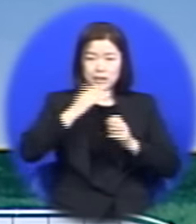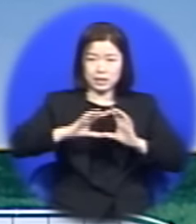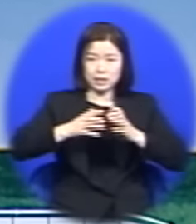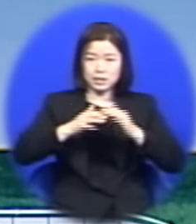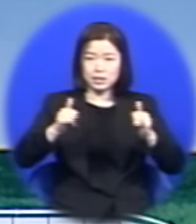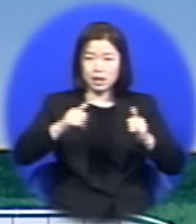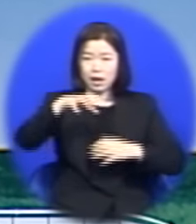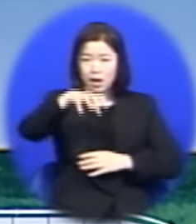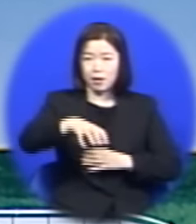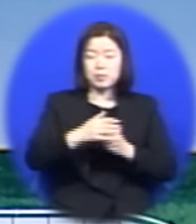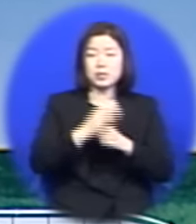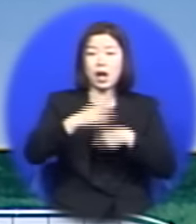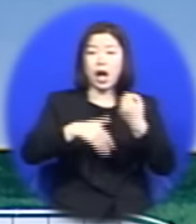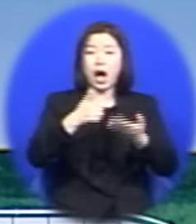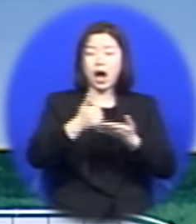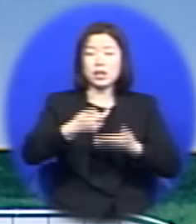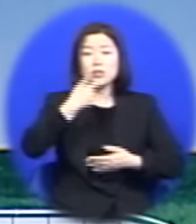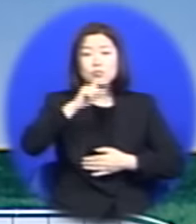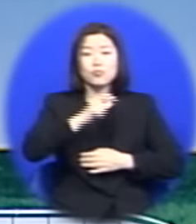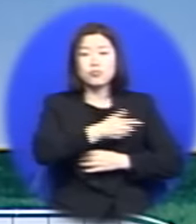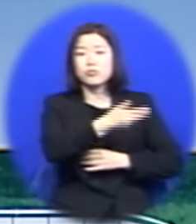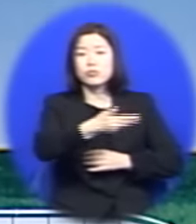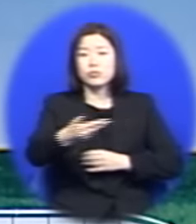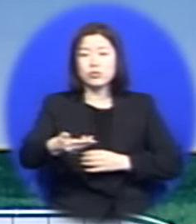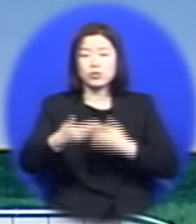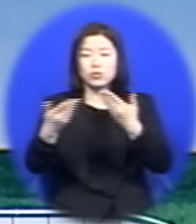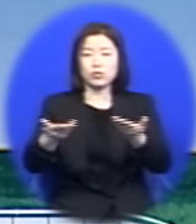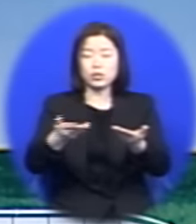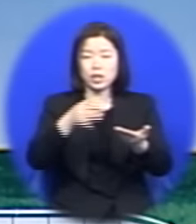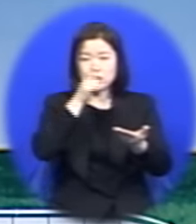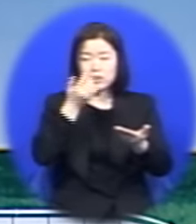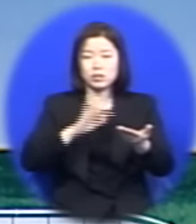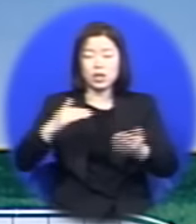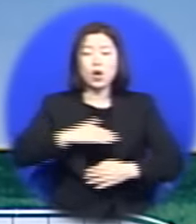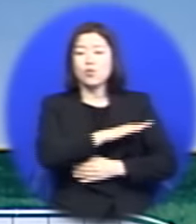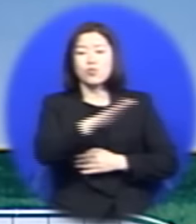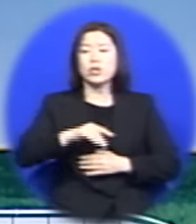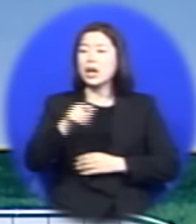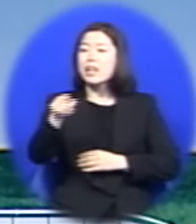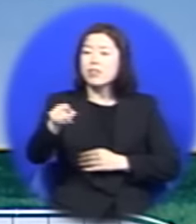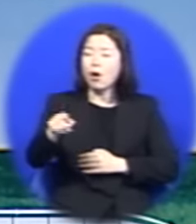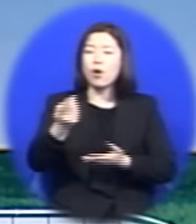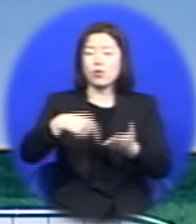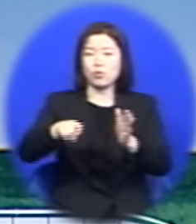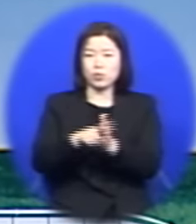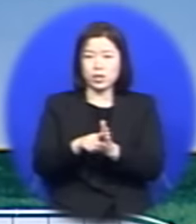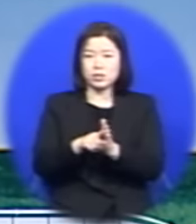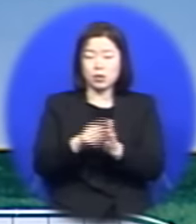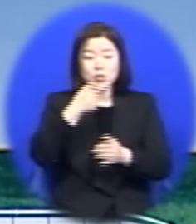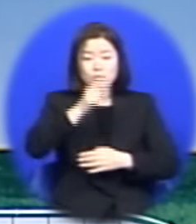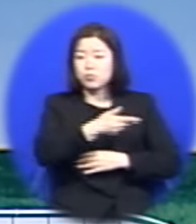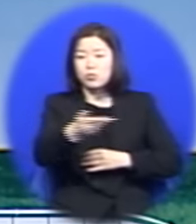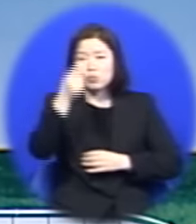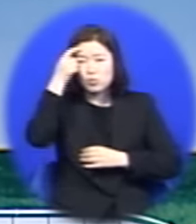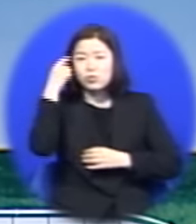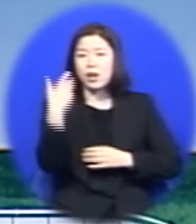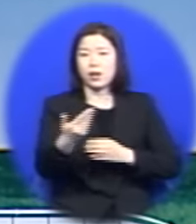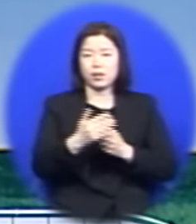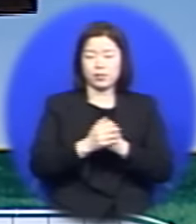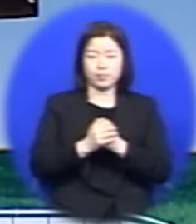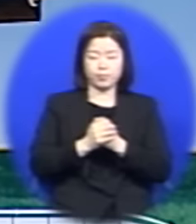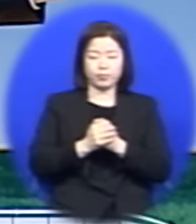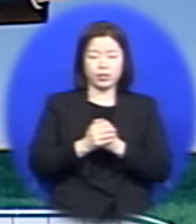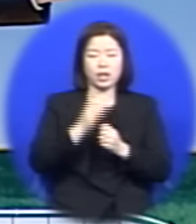앞에서 하나님이 물을 내시겠다고 그랬는데 우리가 너희를 위하여 물을 내랴? 하나님은